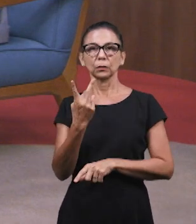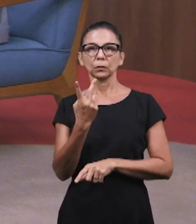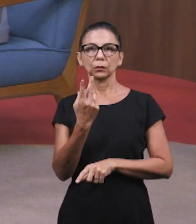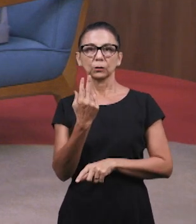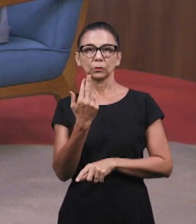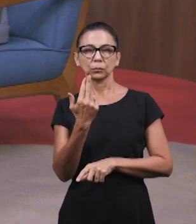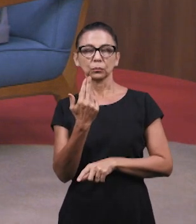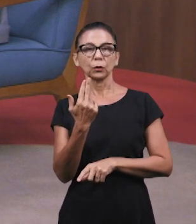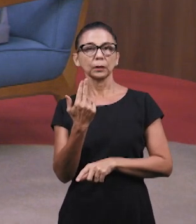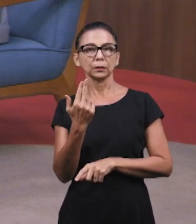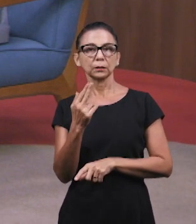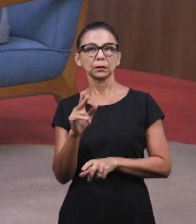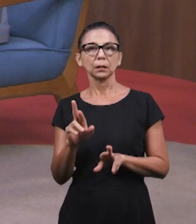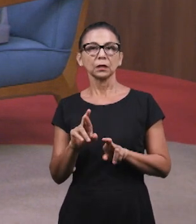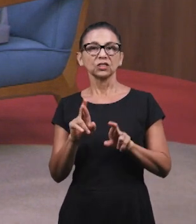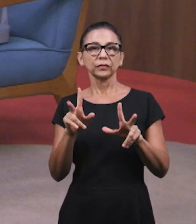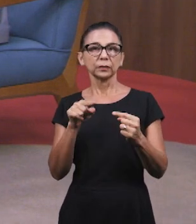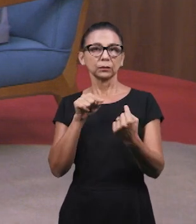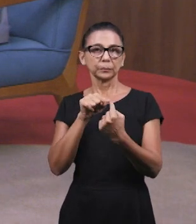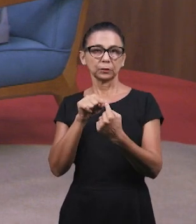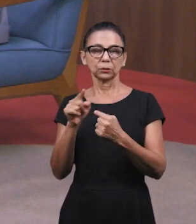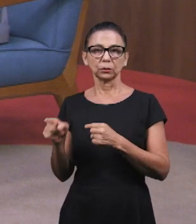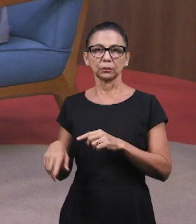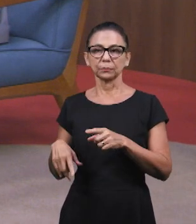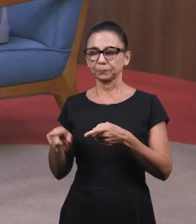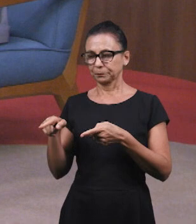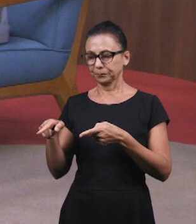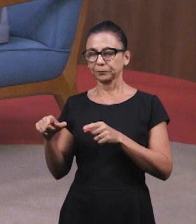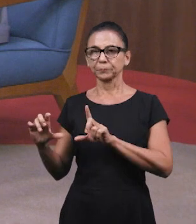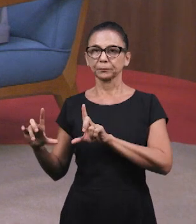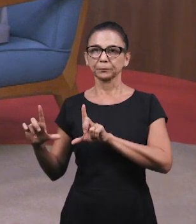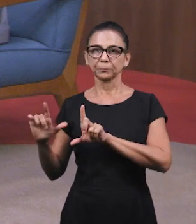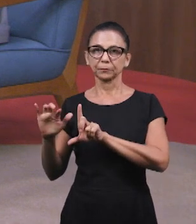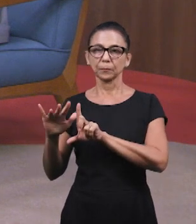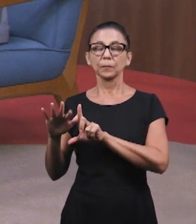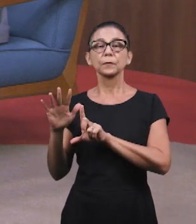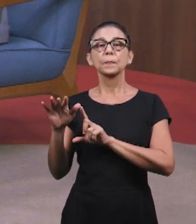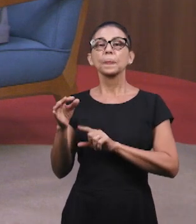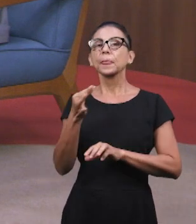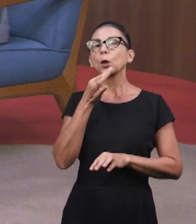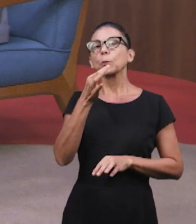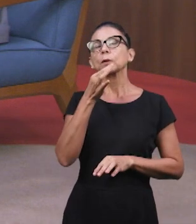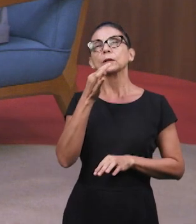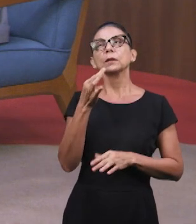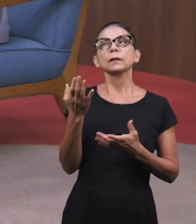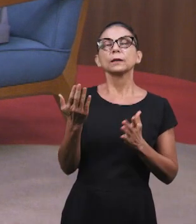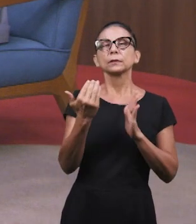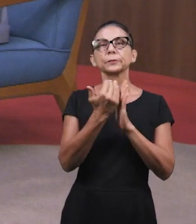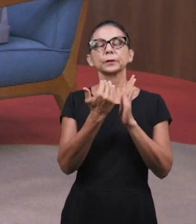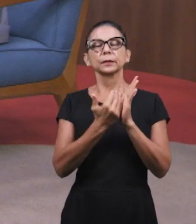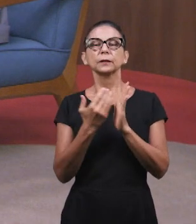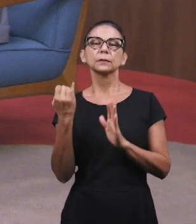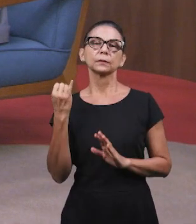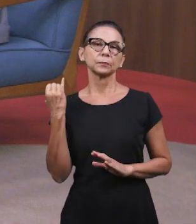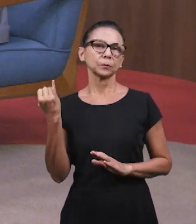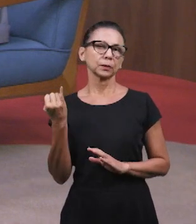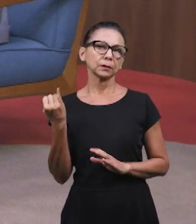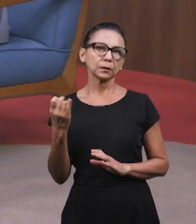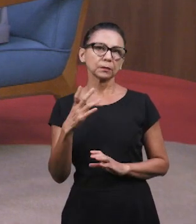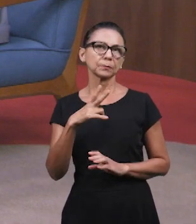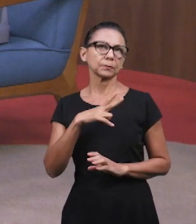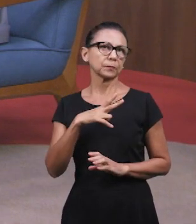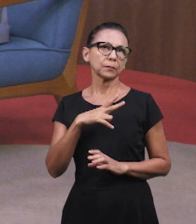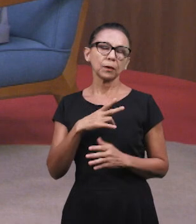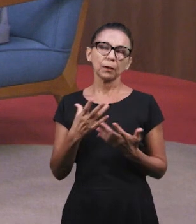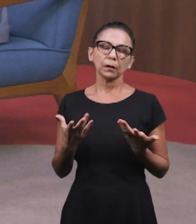deux. C'est un QR code différent avec l'objectif différent. Ce premier qui apparaît ici, c'est pour que vous puissiez parler du programme.